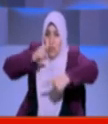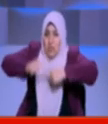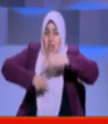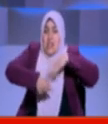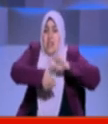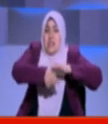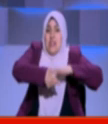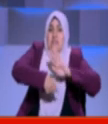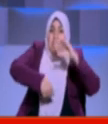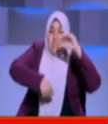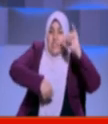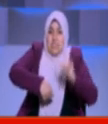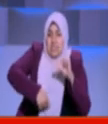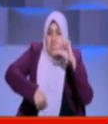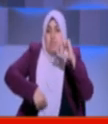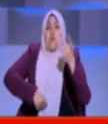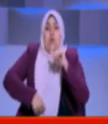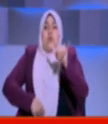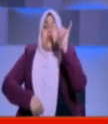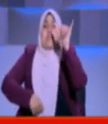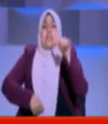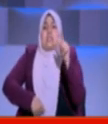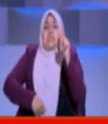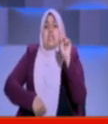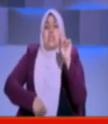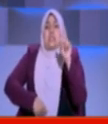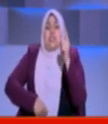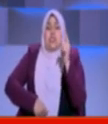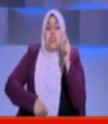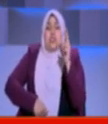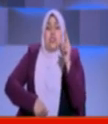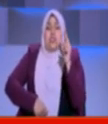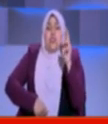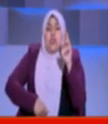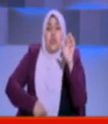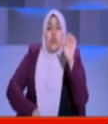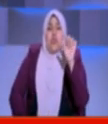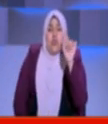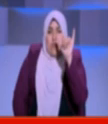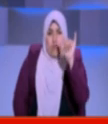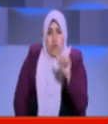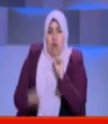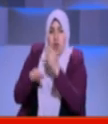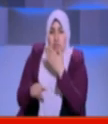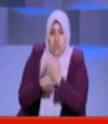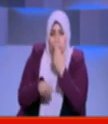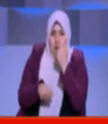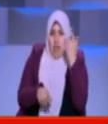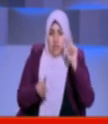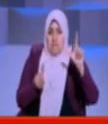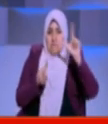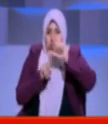الكاظمي والسيد الزرفي والسيد علاوي كلاهما هم لم يأتوا ضمن الأطر القانونية